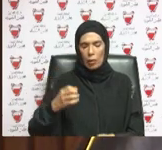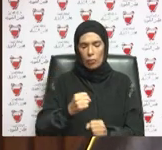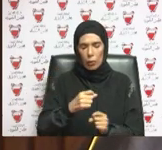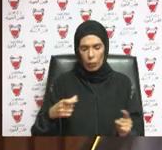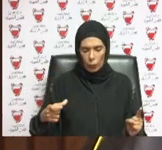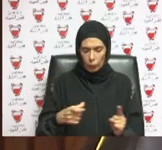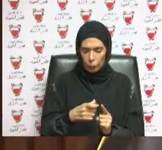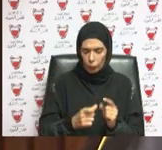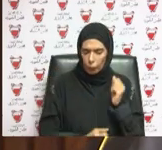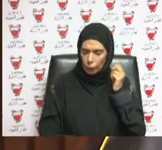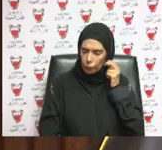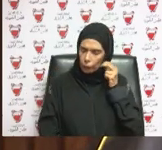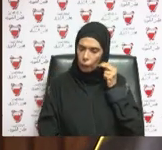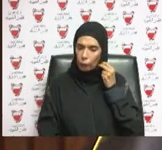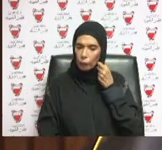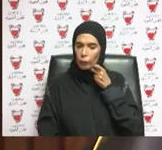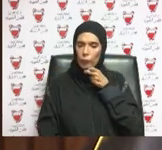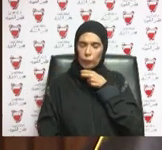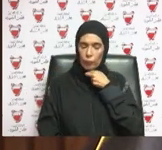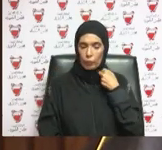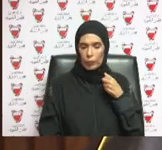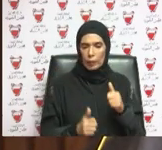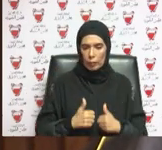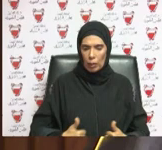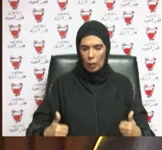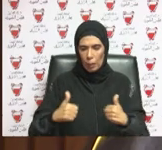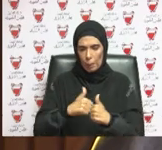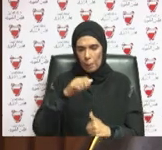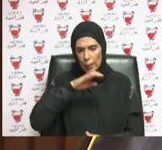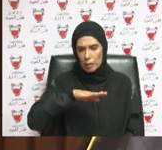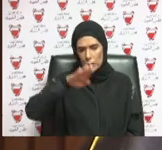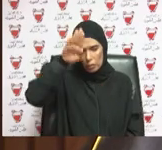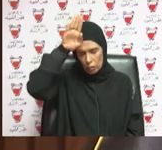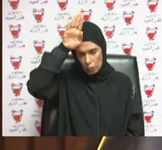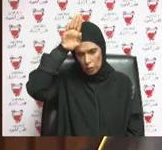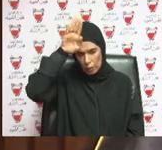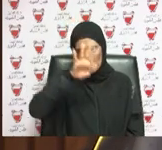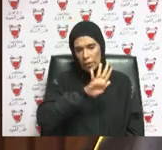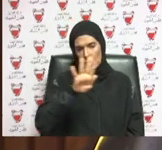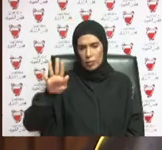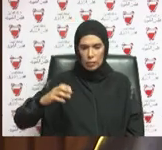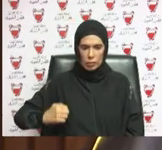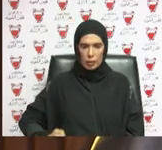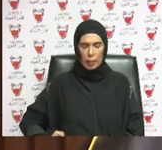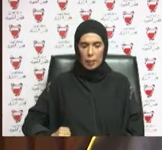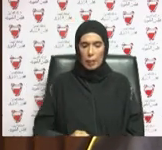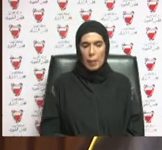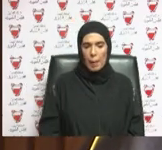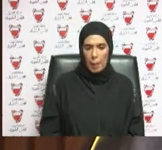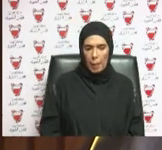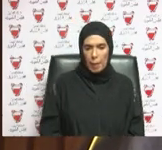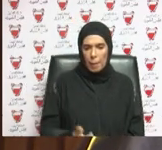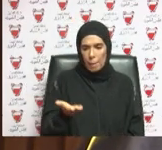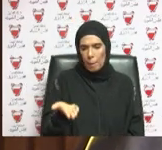رئيس مجلس الوزراء، وإلى العائلة المالكة الكريمة وشعب البحرين العزيز في